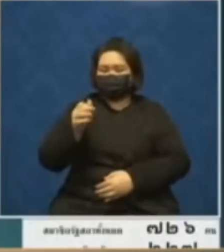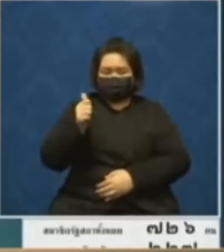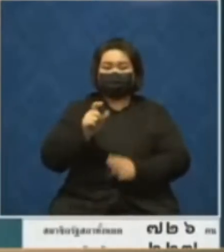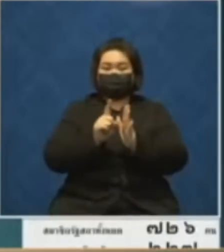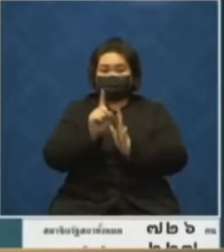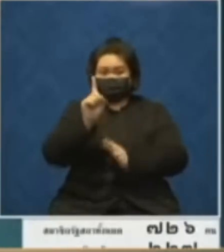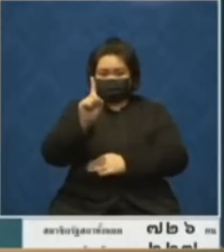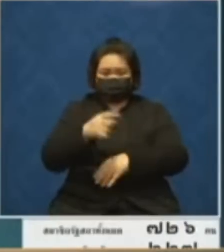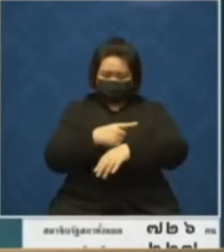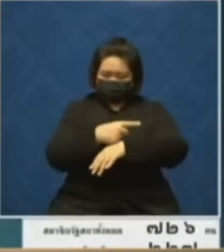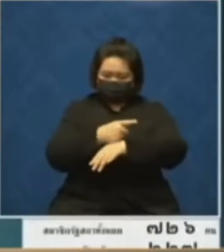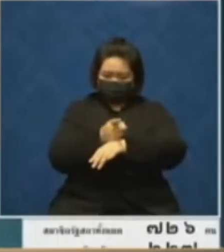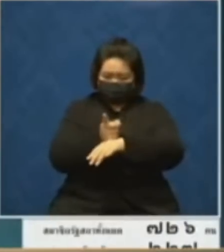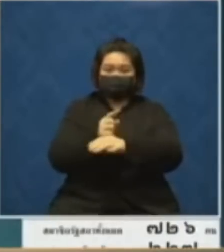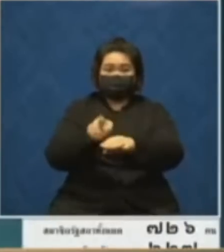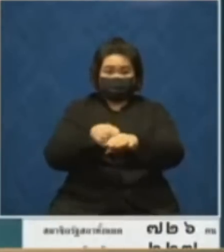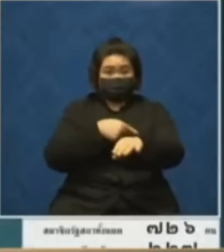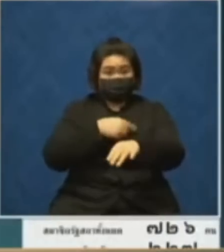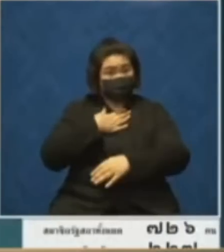นาที 9 นท ผม นาหน่ นะครับ